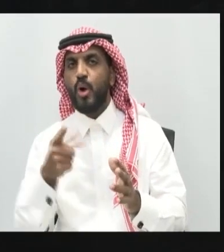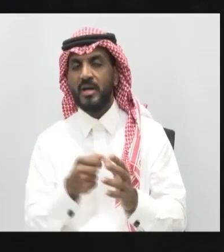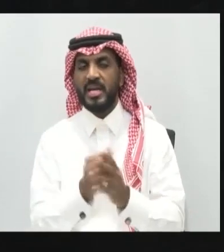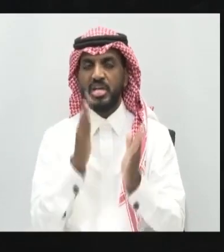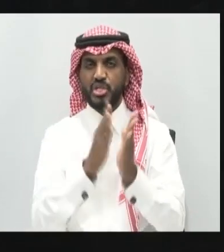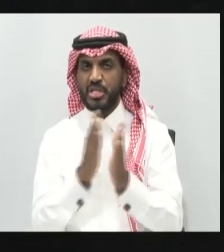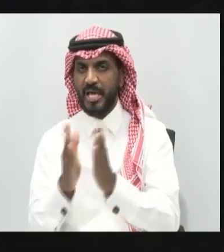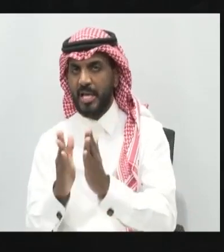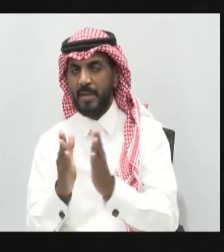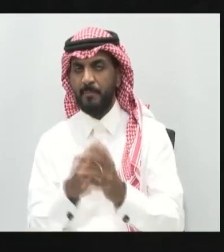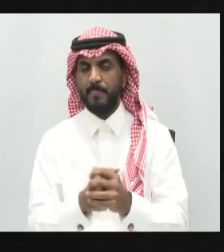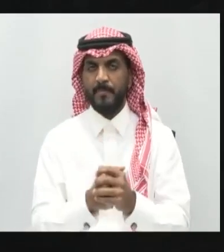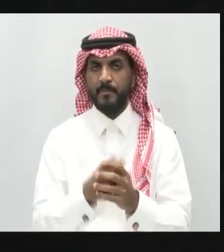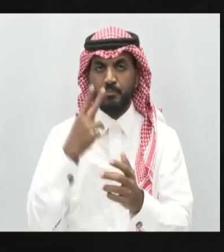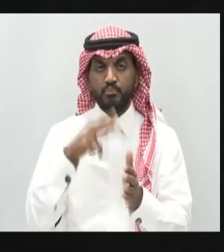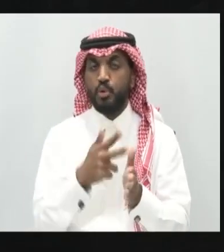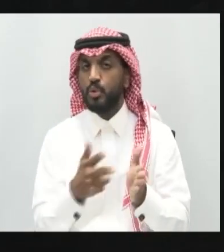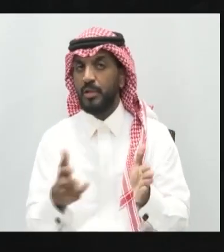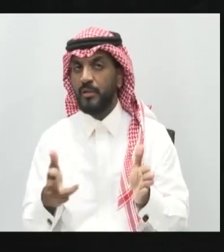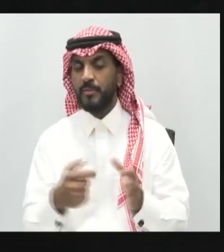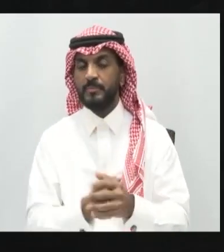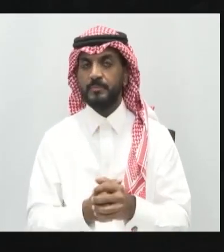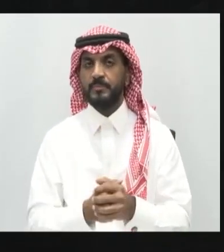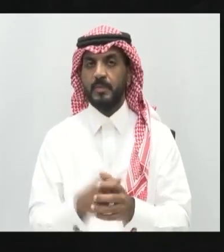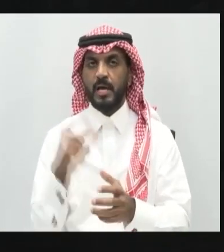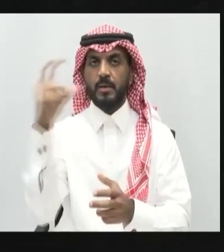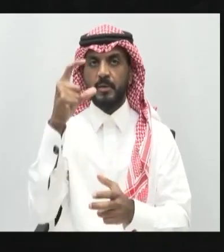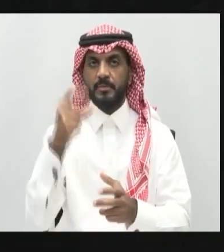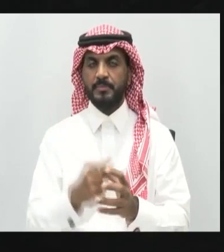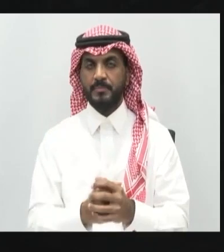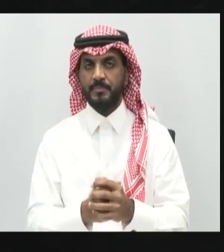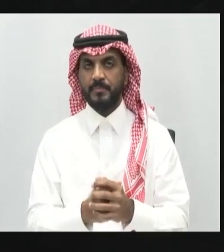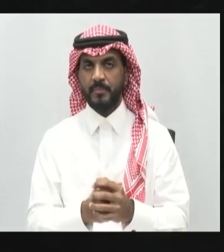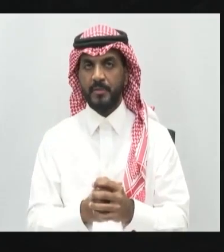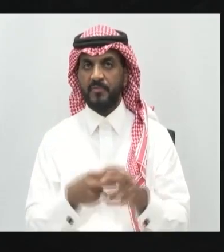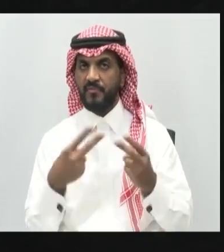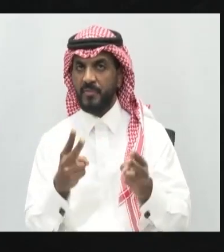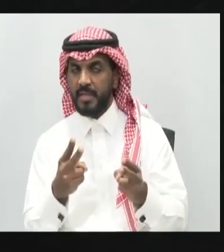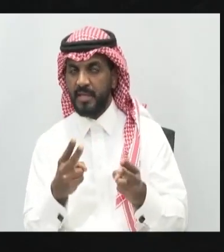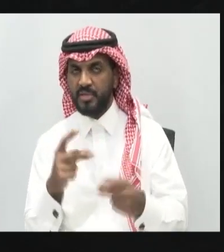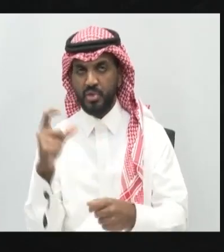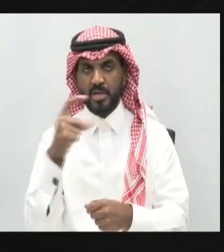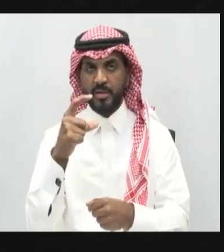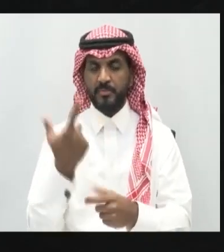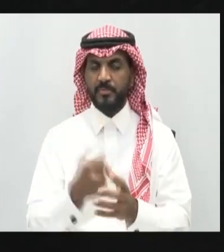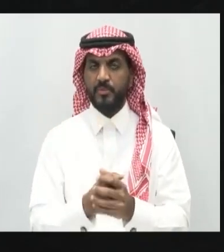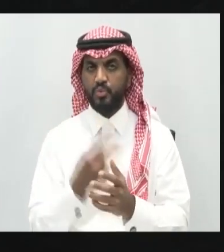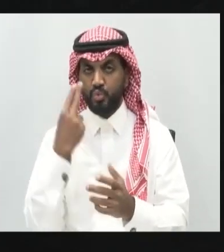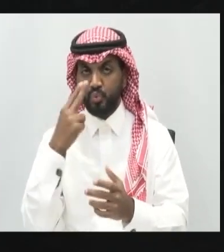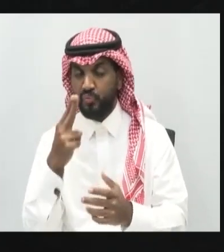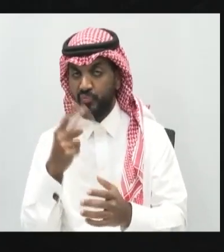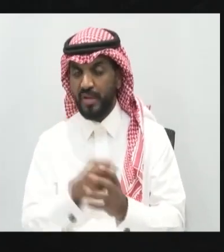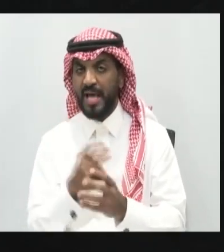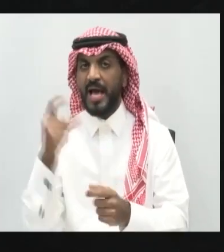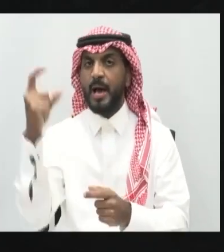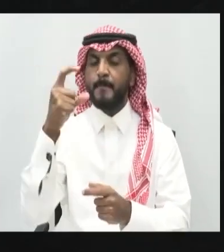اشكال نشوفها مختلفه للقمر فاحنا في بدايه الشهر نشوف القمر